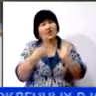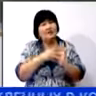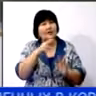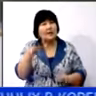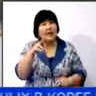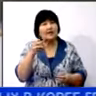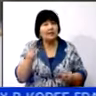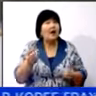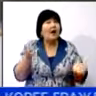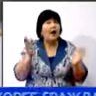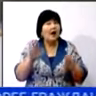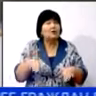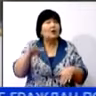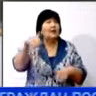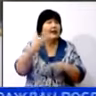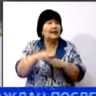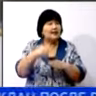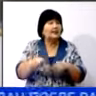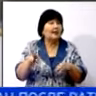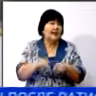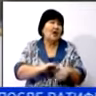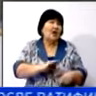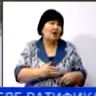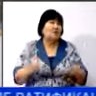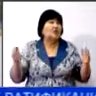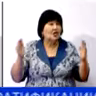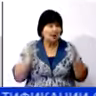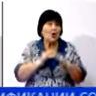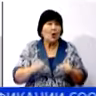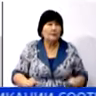миллиардов тенге. Остальное – кредитное и коммерческое жилье.